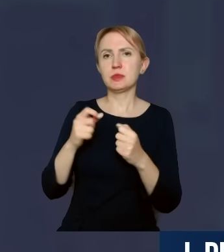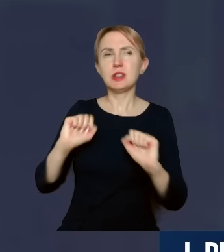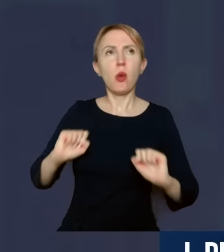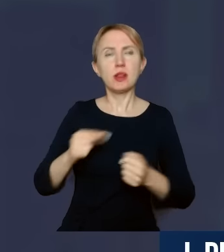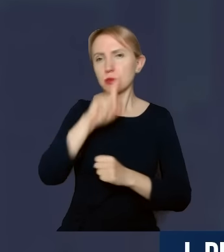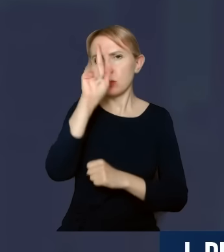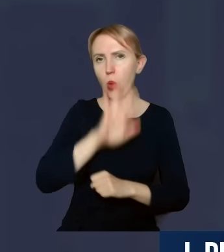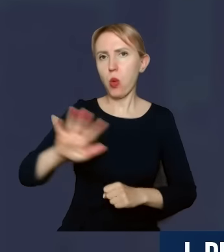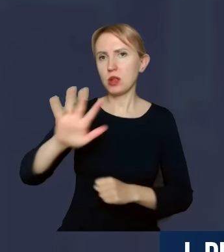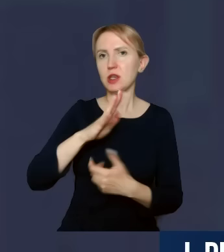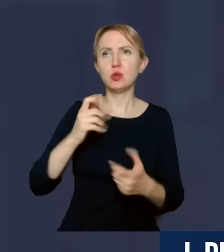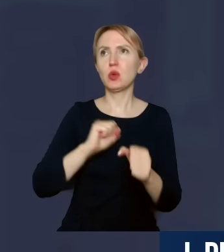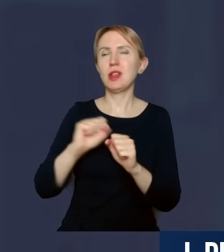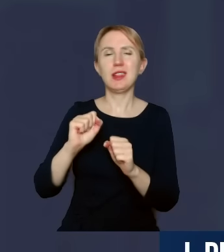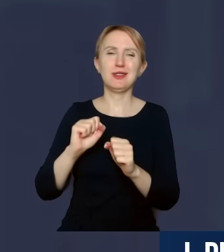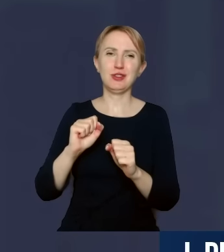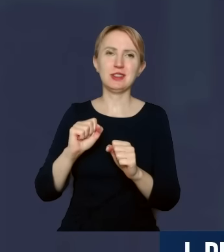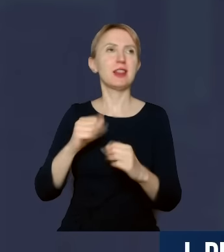jest tak, że to nie ma wpływu na